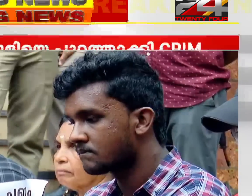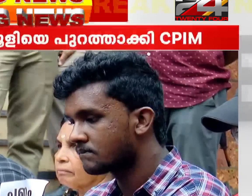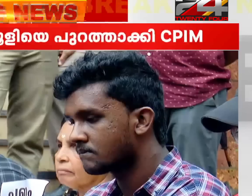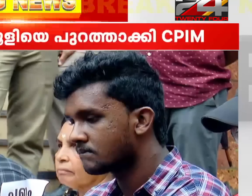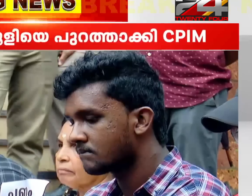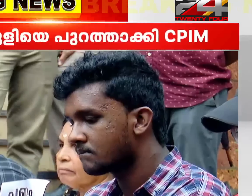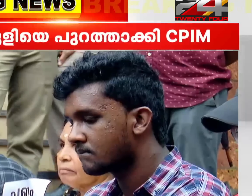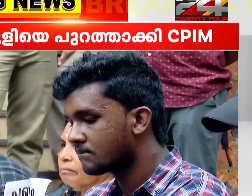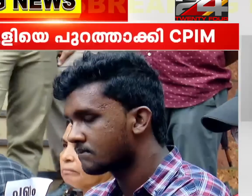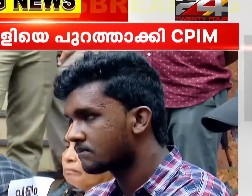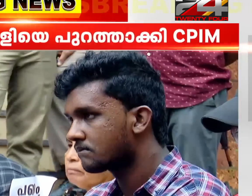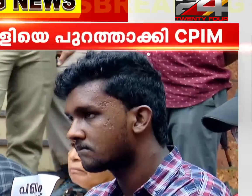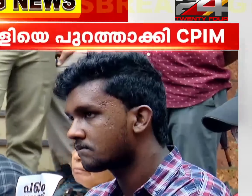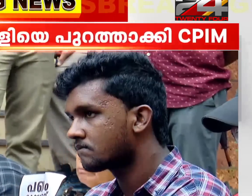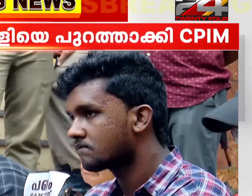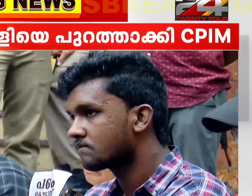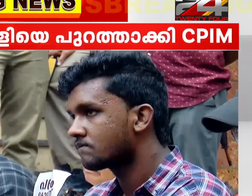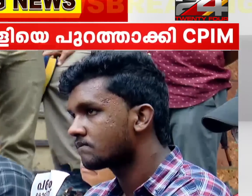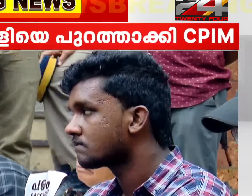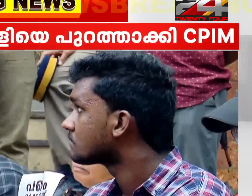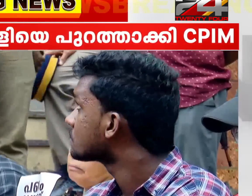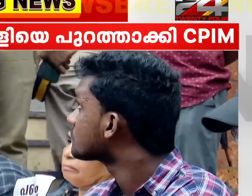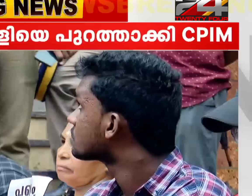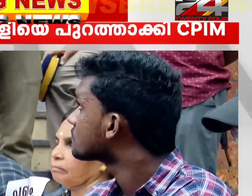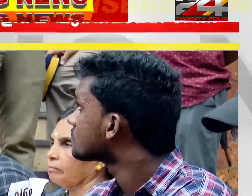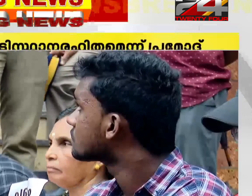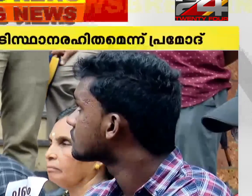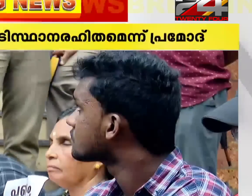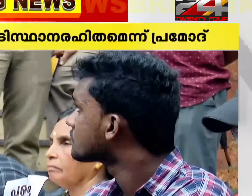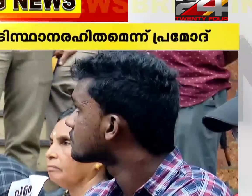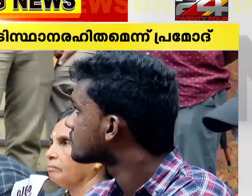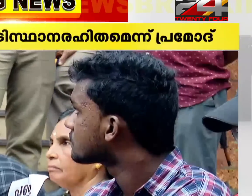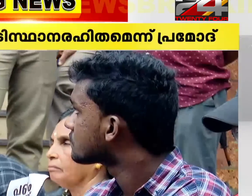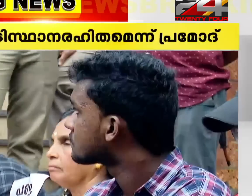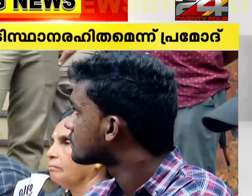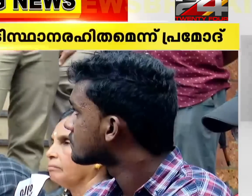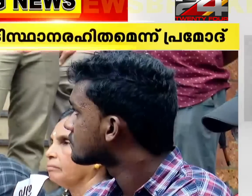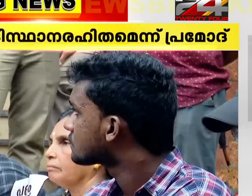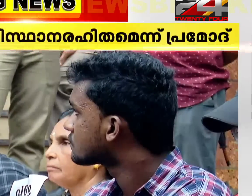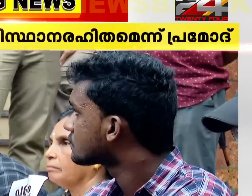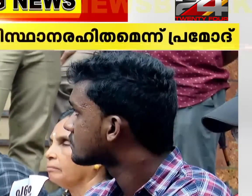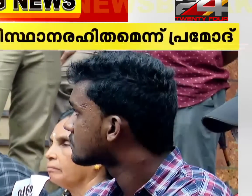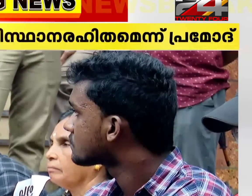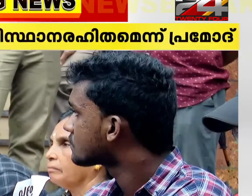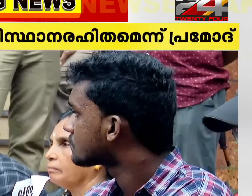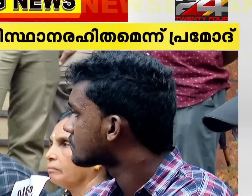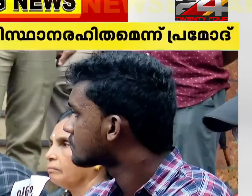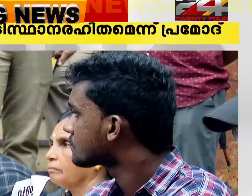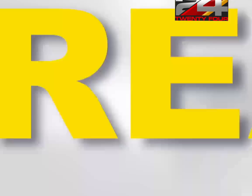വിഷയം തങ്ങളുടെ മുന്നിൽ എത്തിയിട്ടില്ല. മറിച്ച് പാർട്ടിയുമായി ബന്ധപ്പെട്ട് പാർട്ടി സംഘടനയ്ക്ക് നിരക്കാത്ത രീതിയിൽ പ്രമോദ് കോട്ടൂളിയുടെ